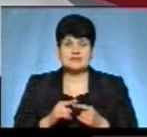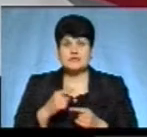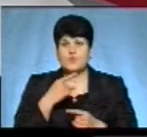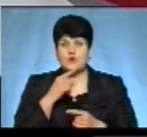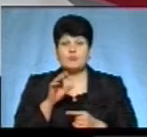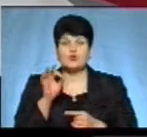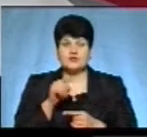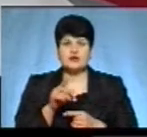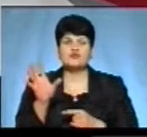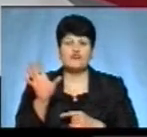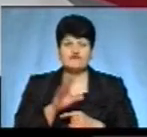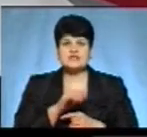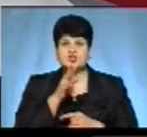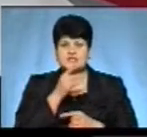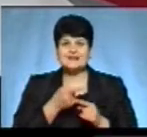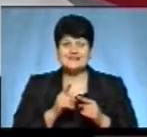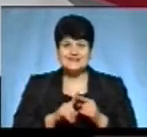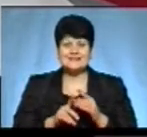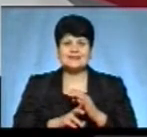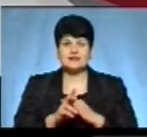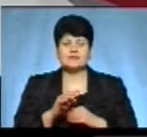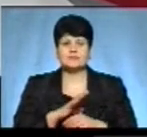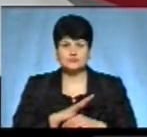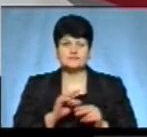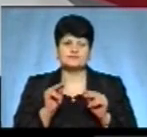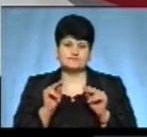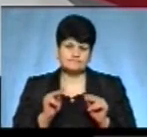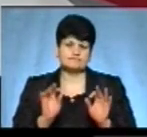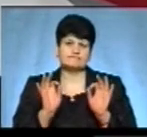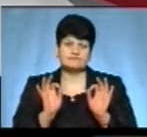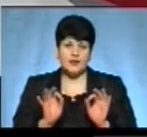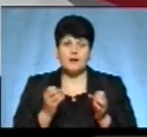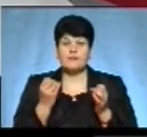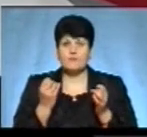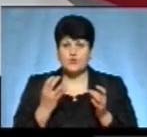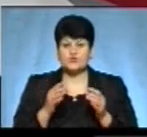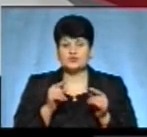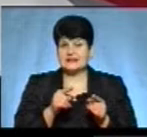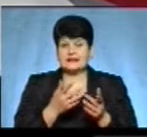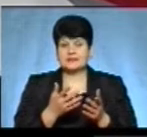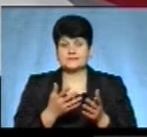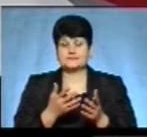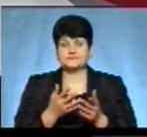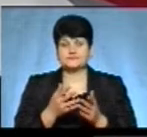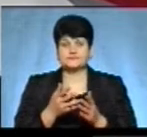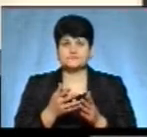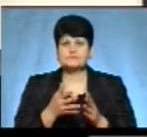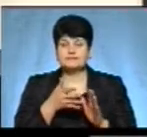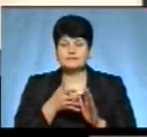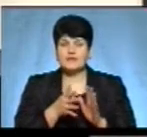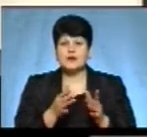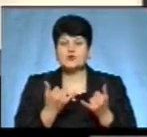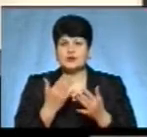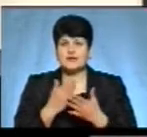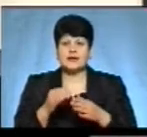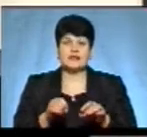про те, що всі часи ці церкви були канонічні, просто вони були не визнані. І сьогодні є рішення Верховного суду